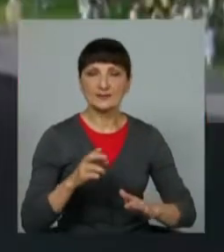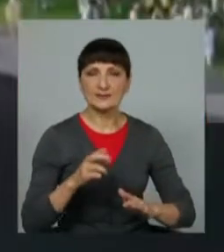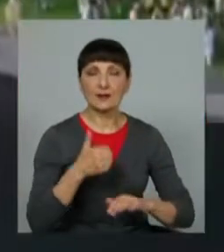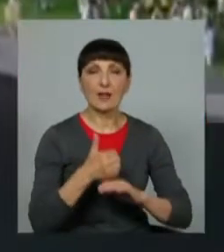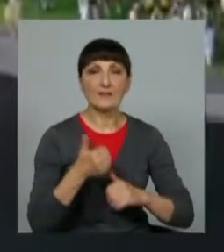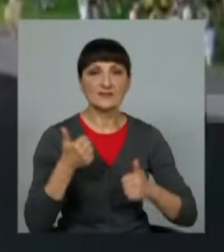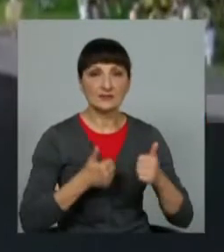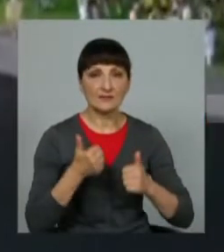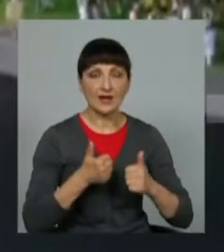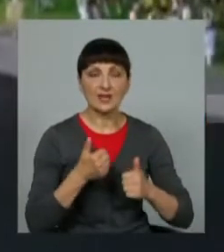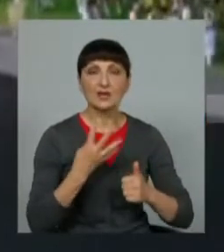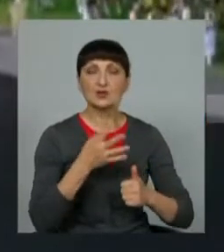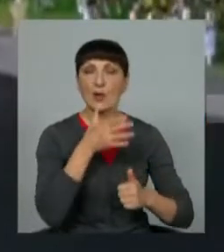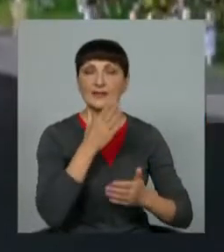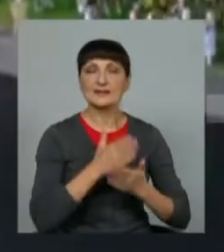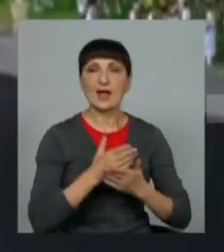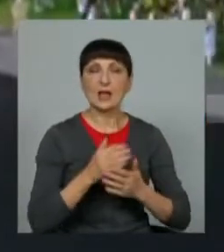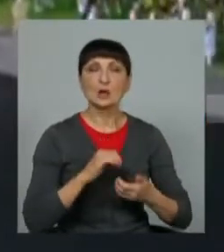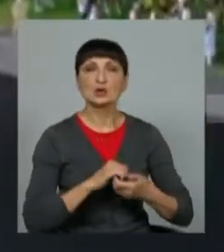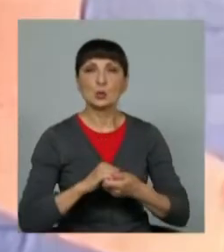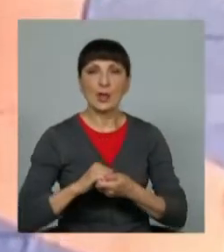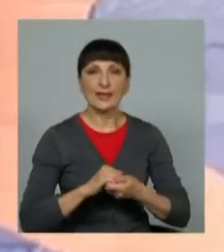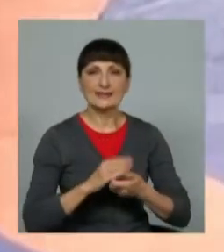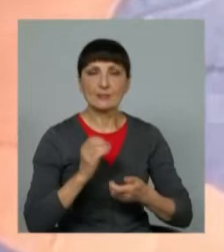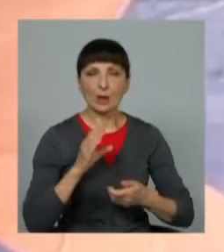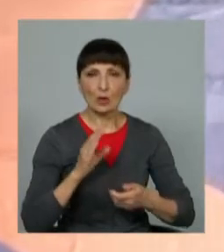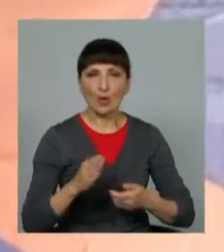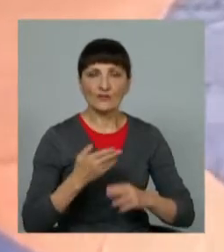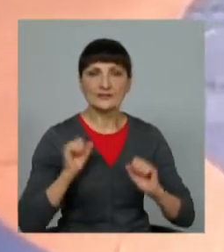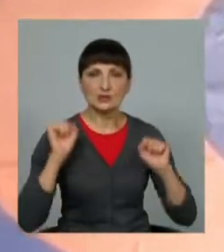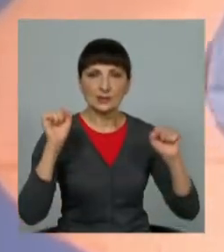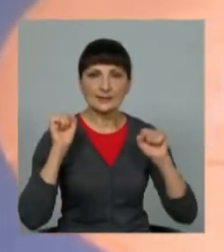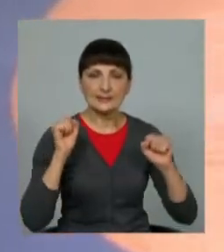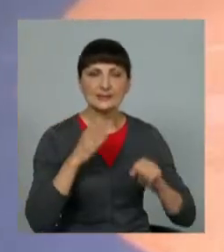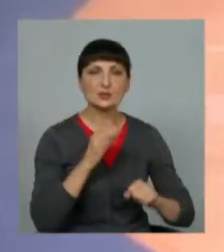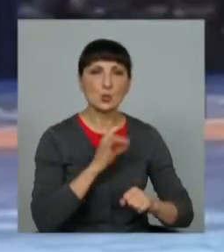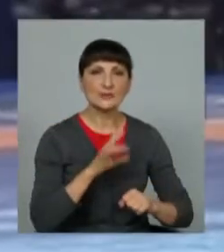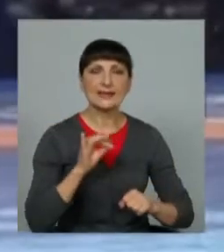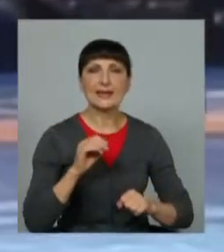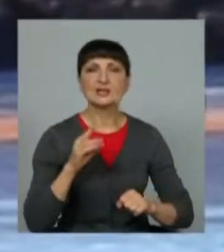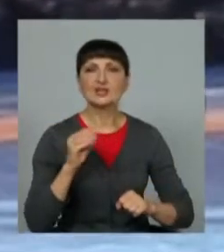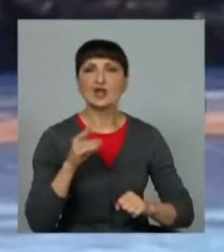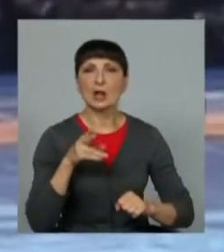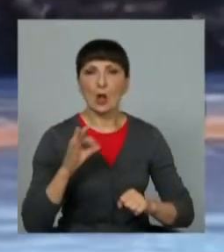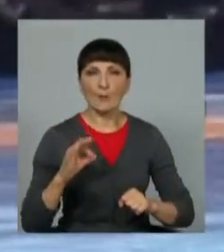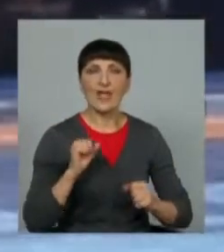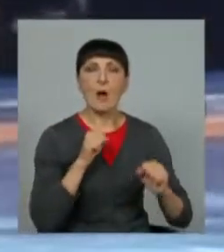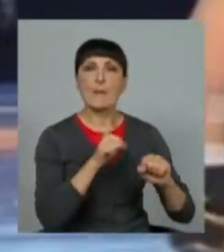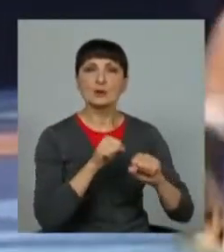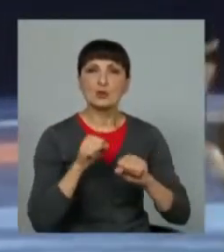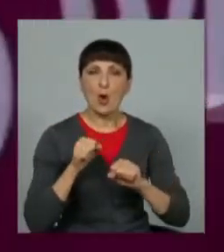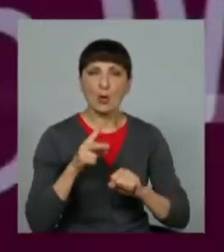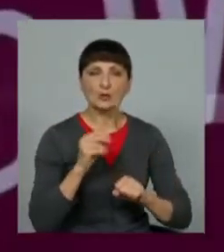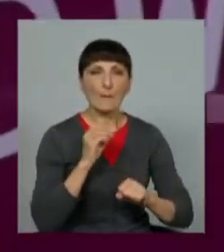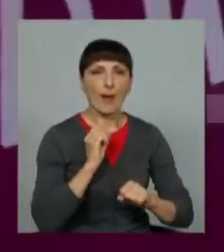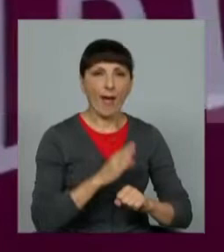главного соревнования четырехлетия стали дзюдоист Ельдос Сметов, тяжелоатлеты Игорь Сон и Зульфия Чиншанло, боксеры Камшибек Кункабаев